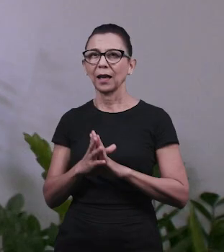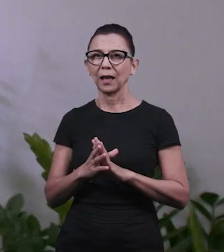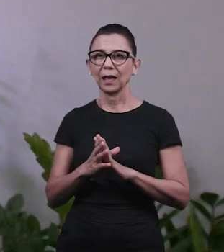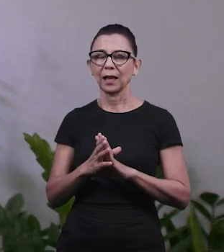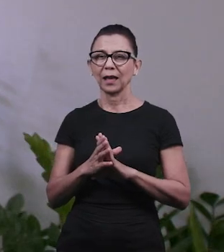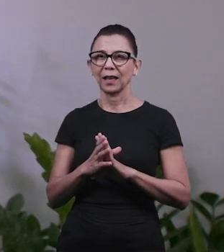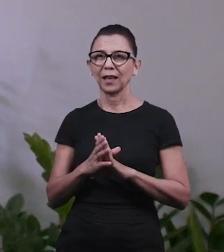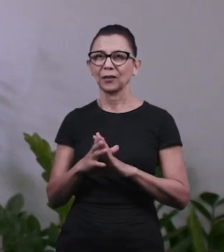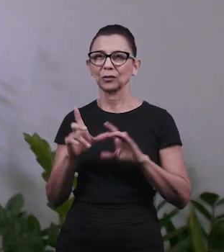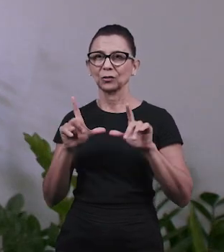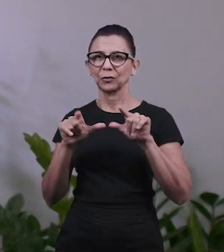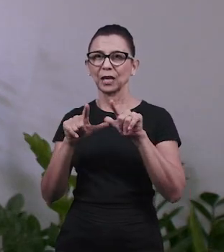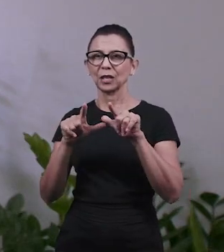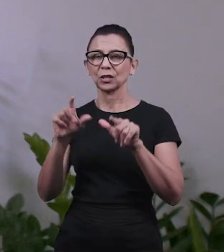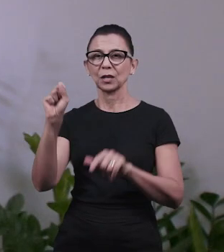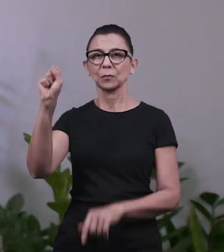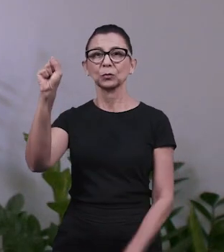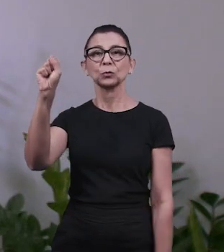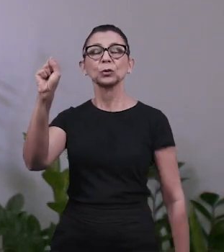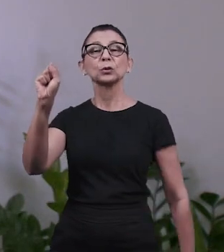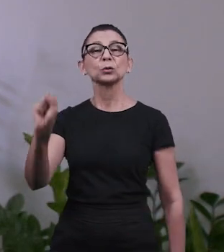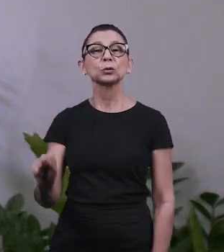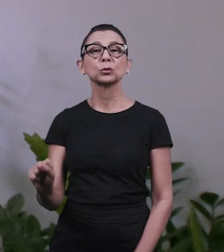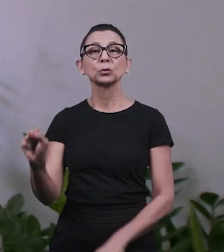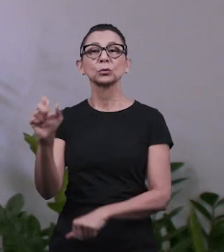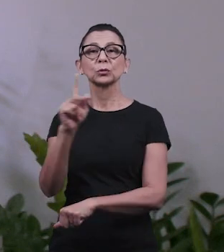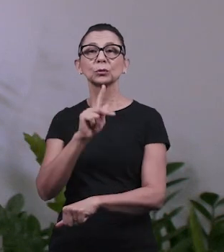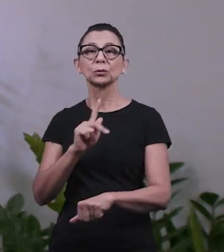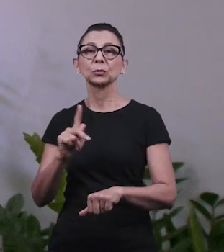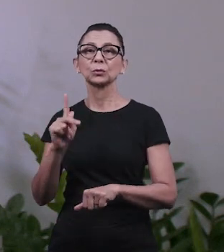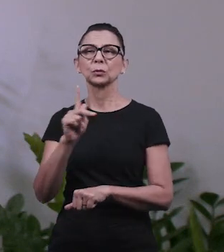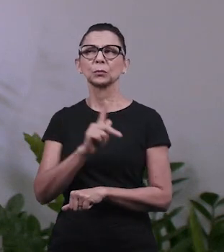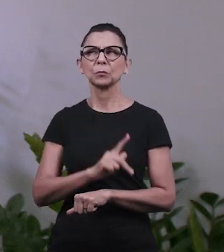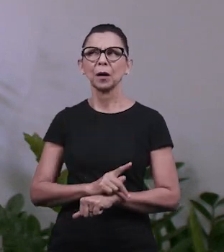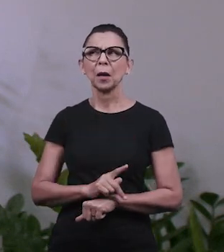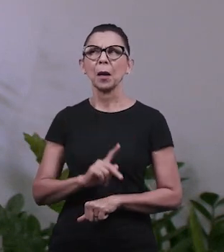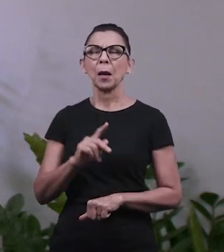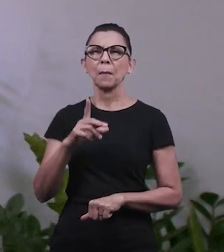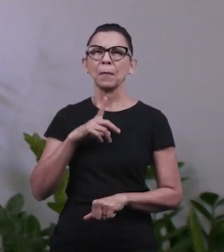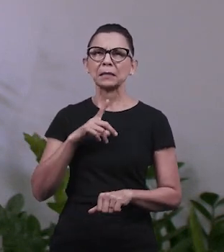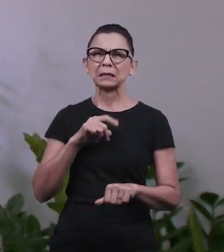есть другой элемент, который изменяет